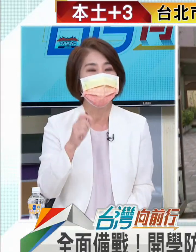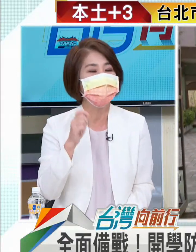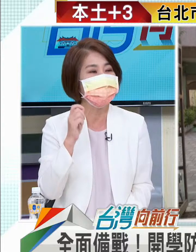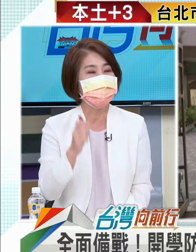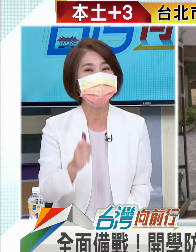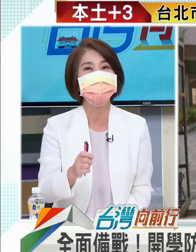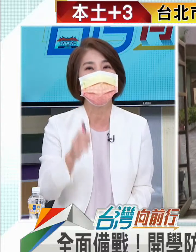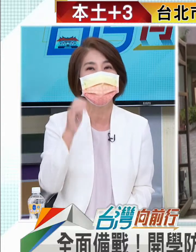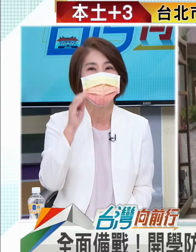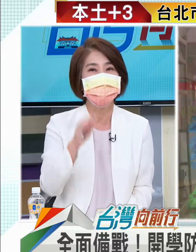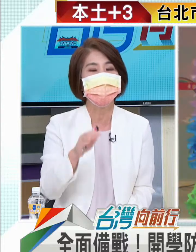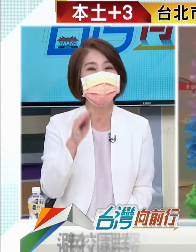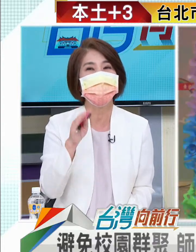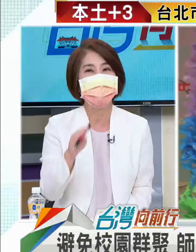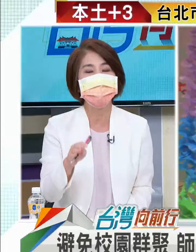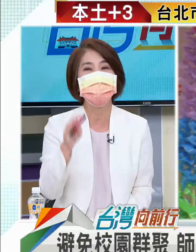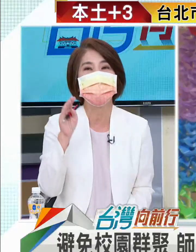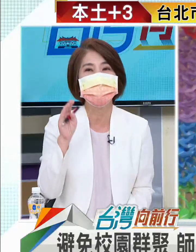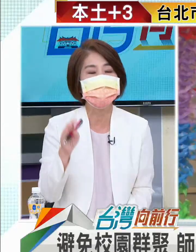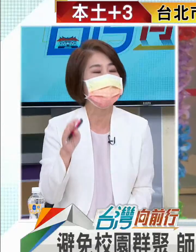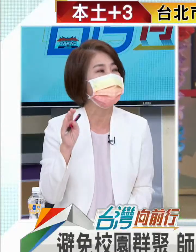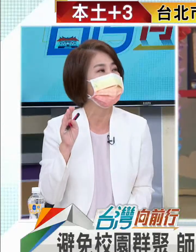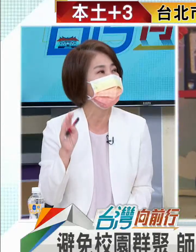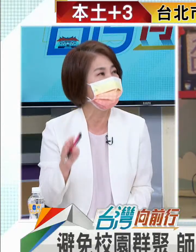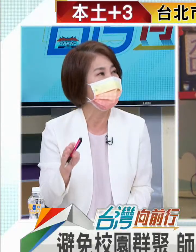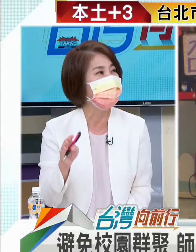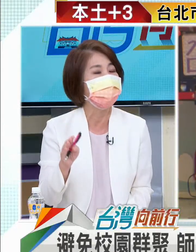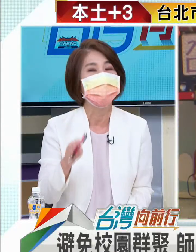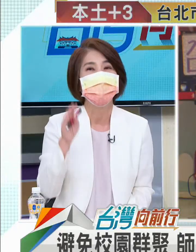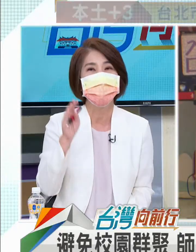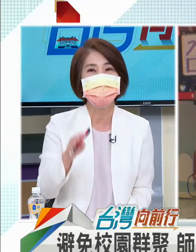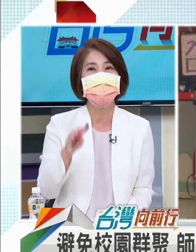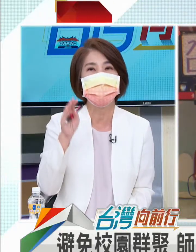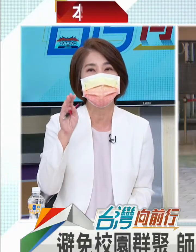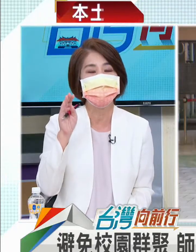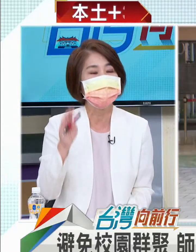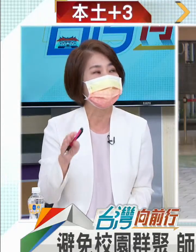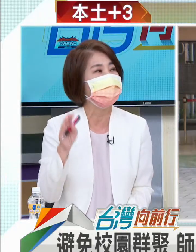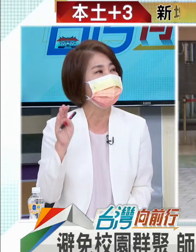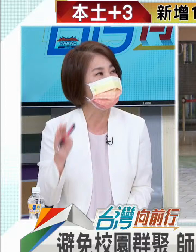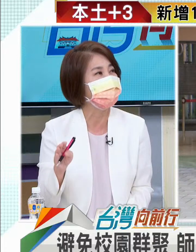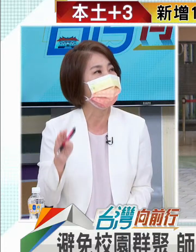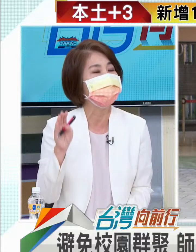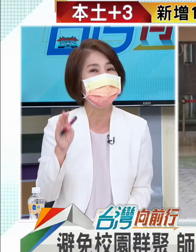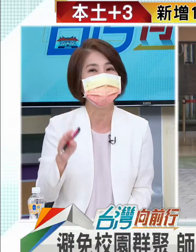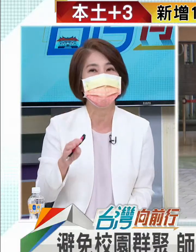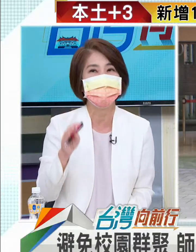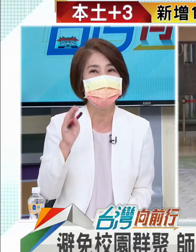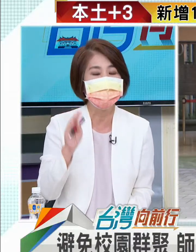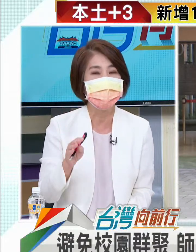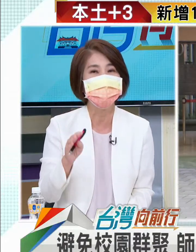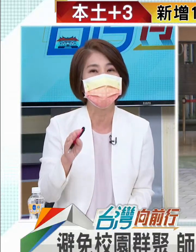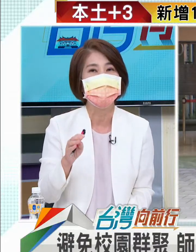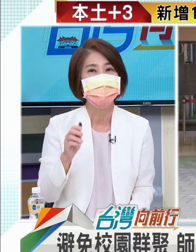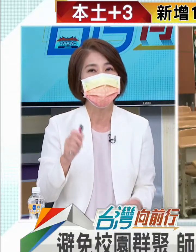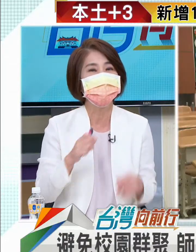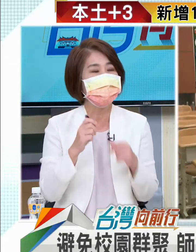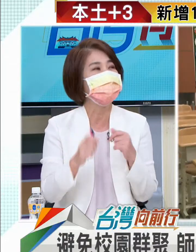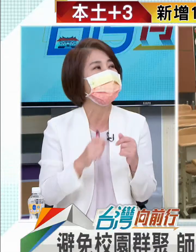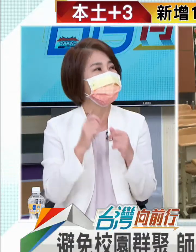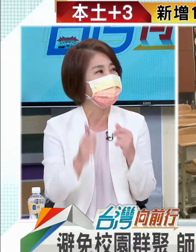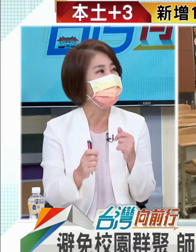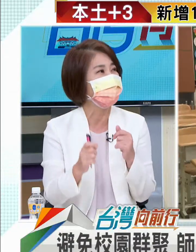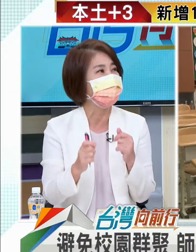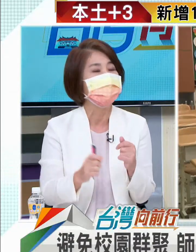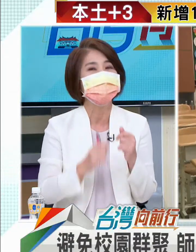面，我们去找出说又能够维持我们既定的生活，又能够维持平安健康这样子的一个标准，所以